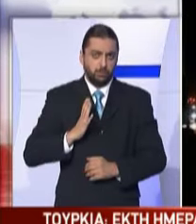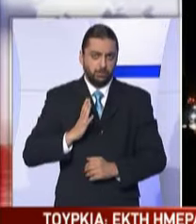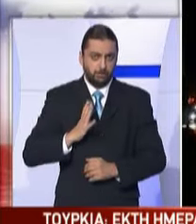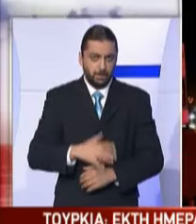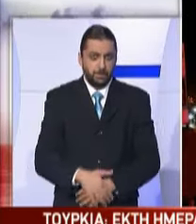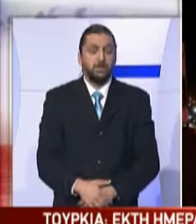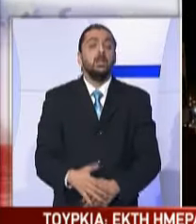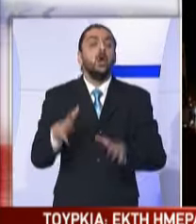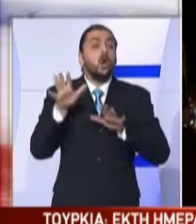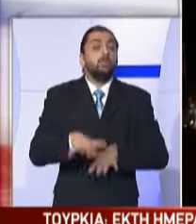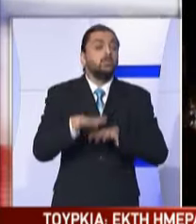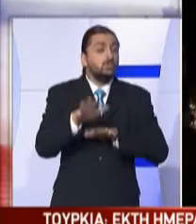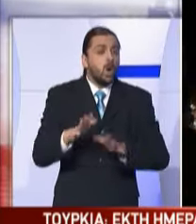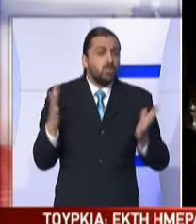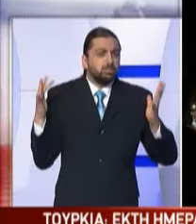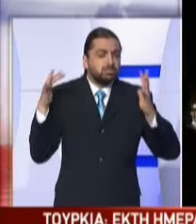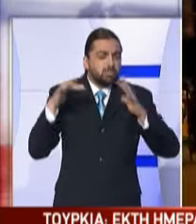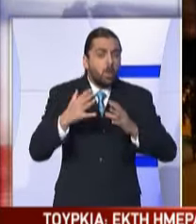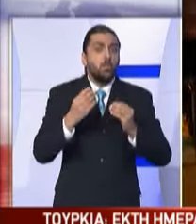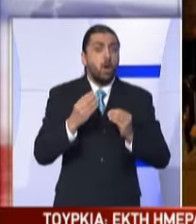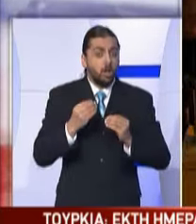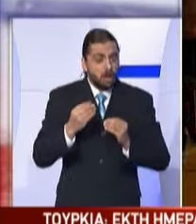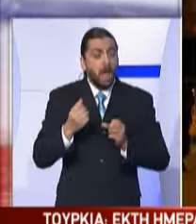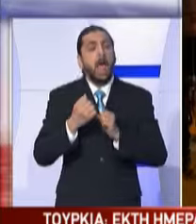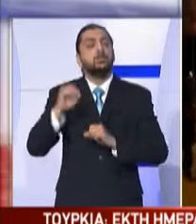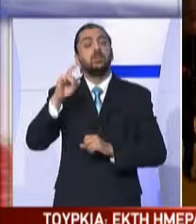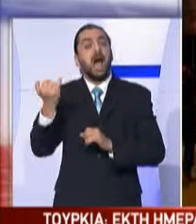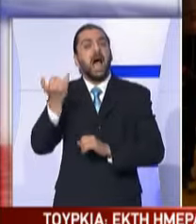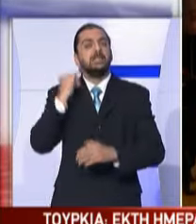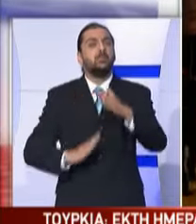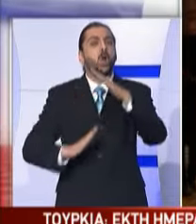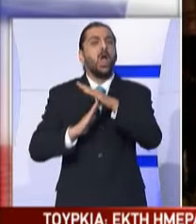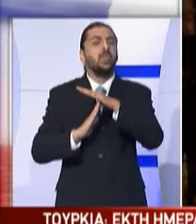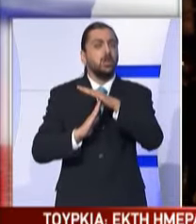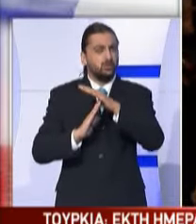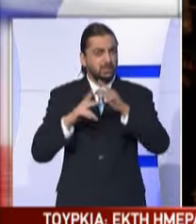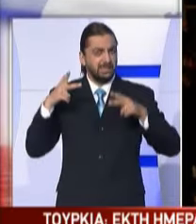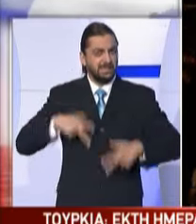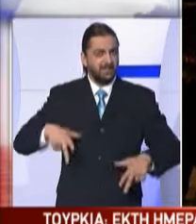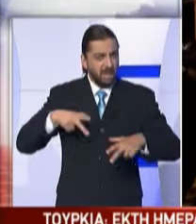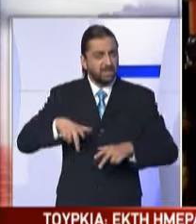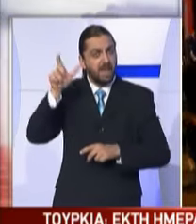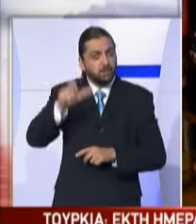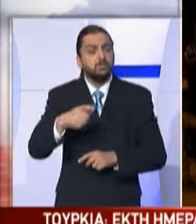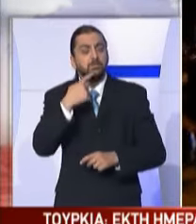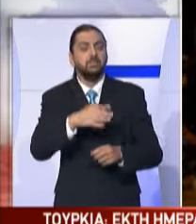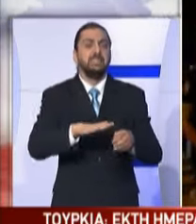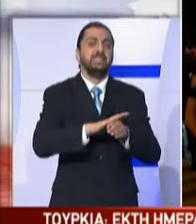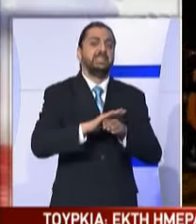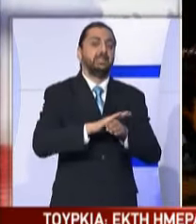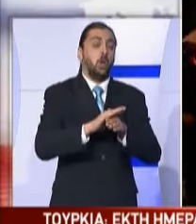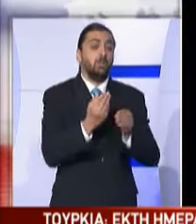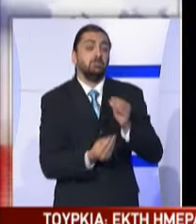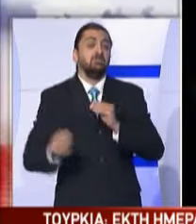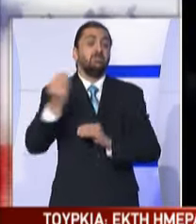Οι ογκώδεις συγκεντρώσεις πραγματοποιήθηκαν παρά το μήνυμα συμβιβασμού του αντιπροέδρου της κυβέρνησης Μπουλέτα Ρίτς, που ζήτησε συγγνώμη για την υπερβολική